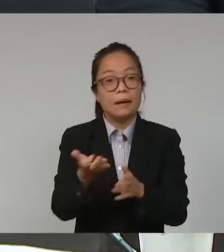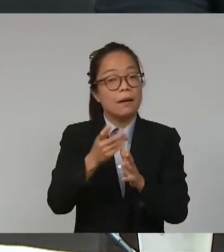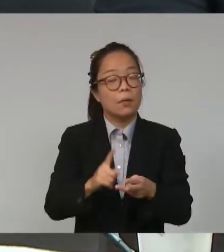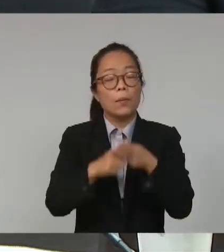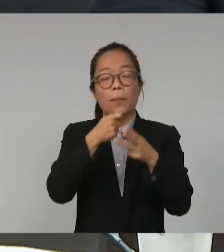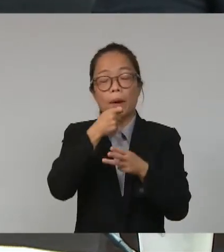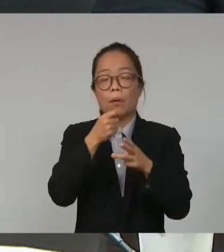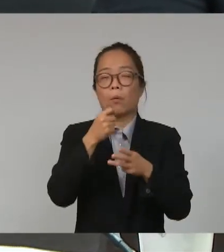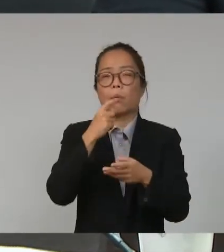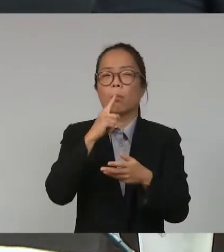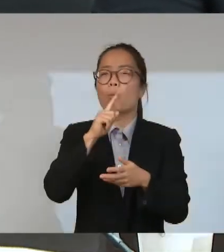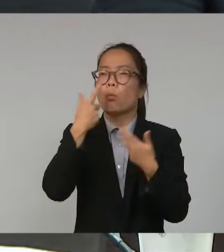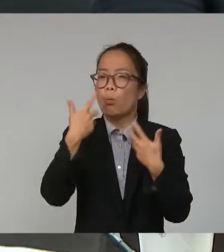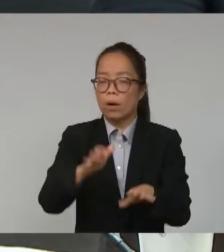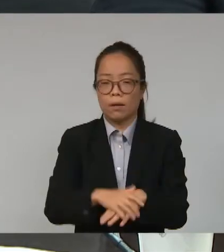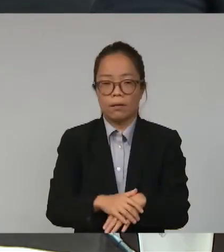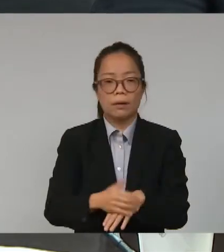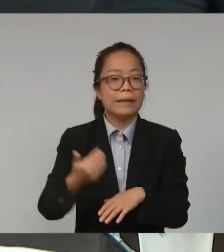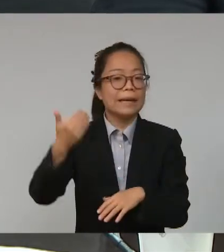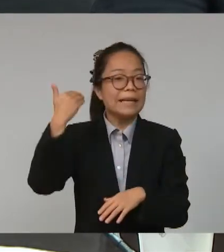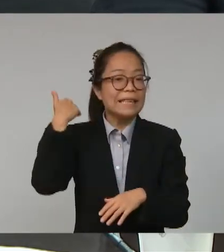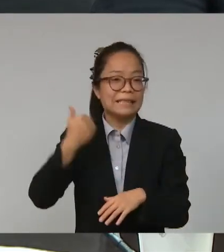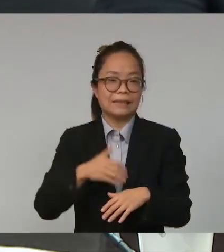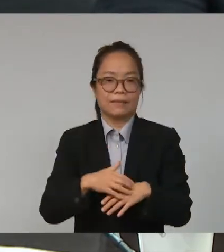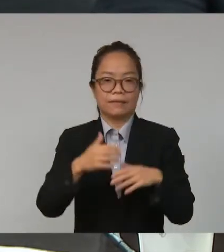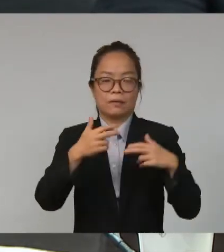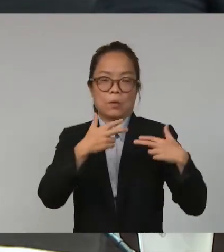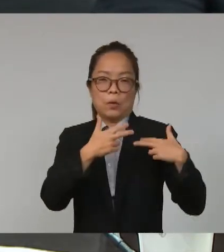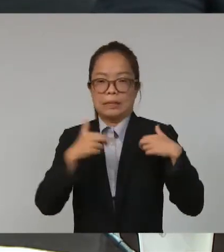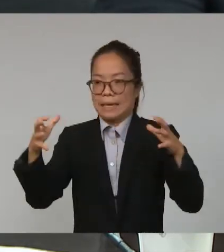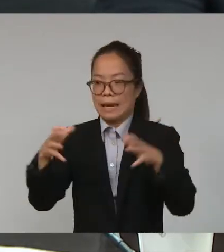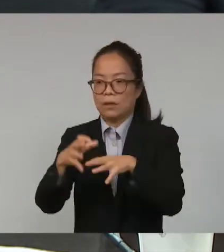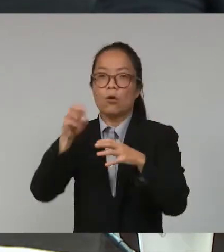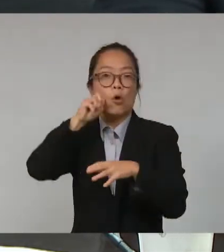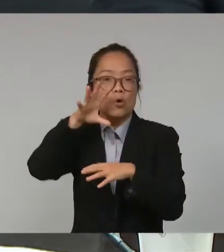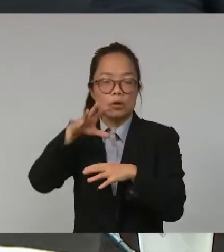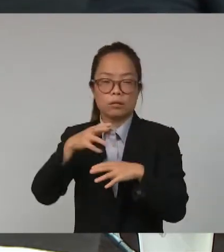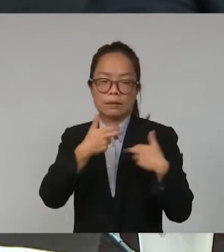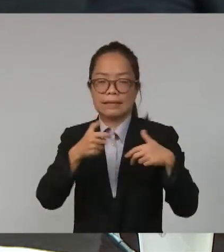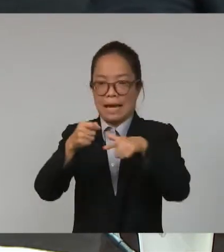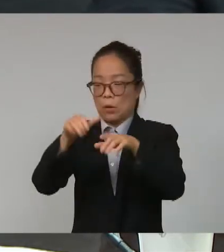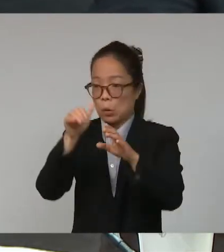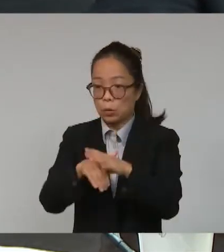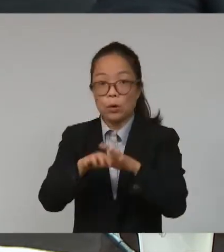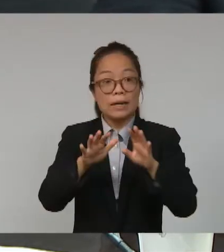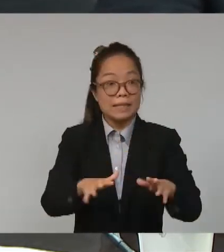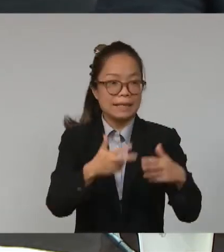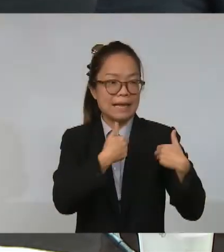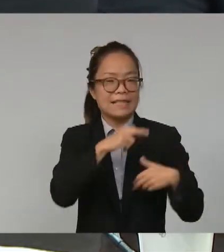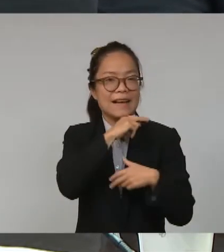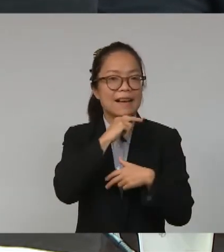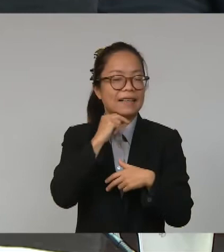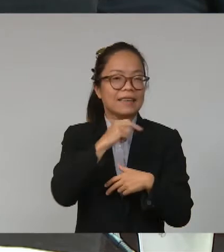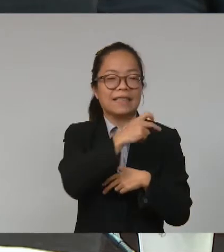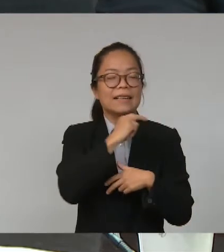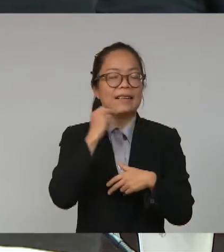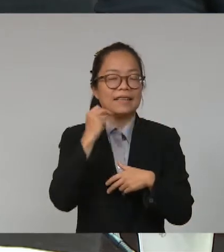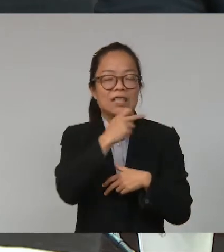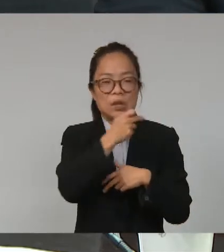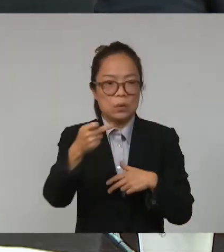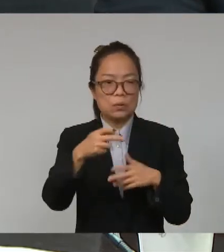过了，昔有蔡同荣、蔡公投，今有蔡英文、蔡砍